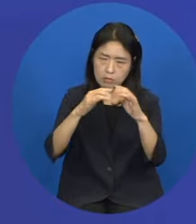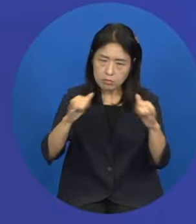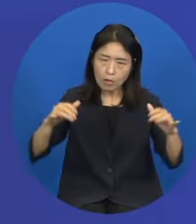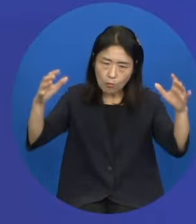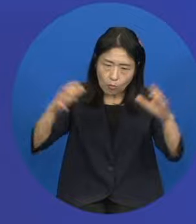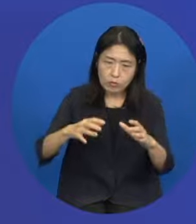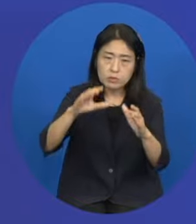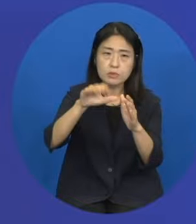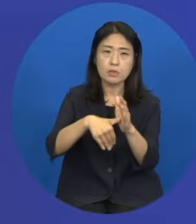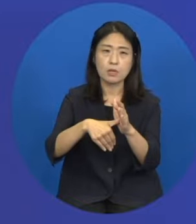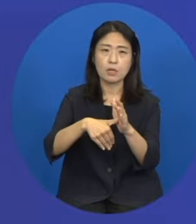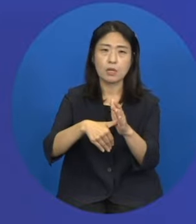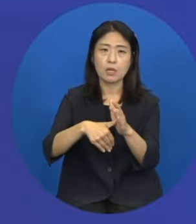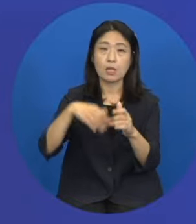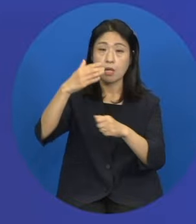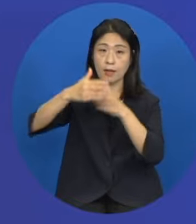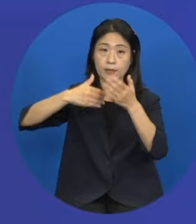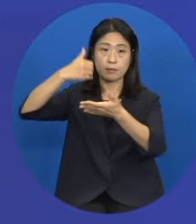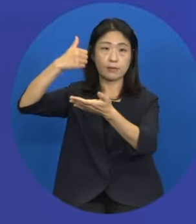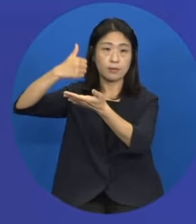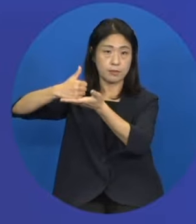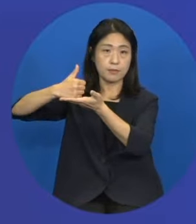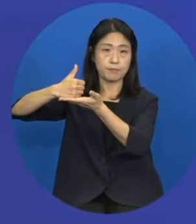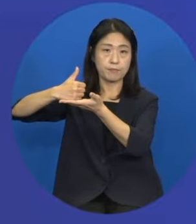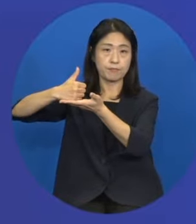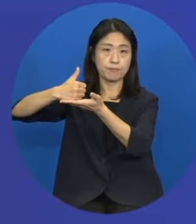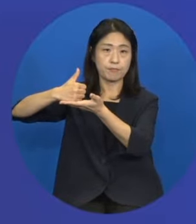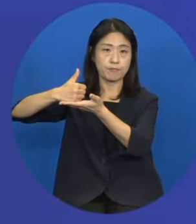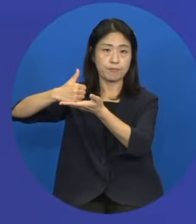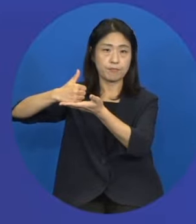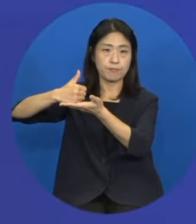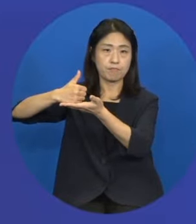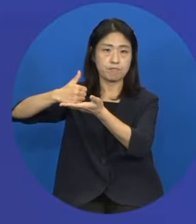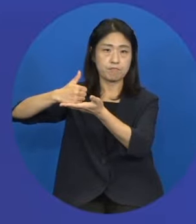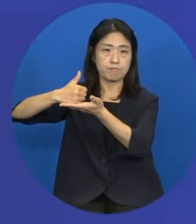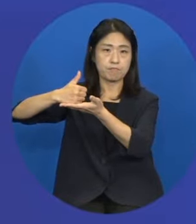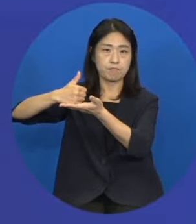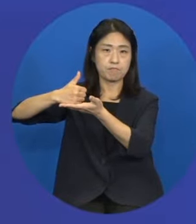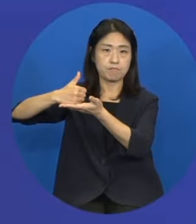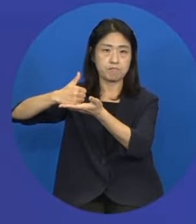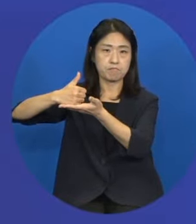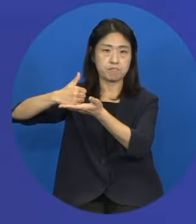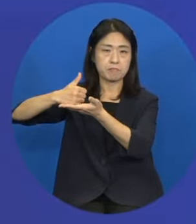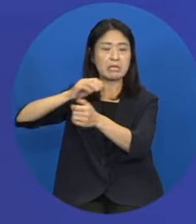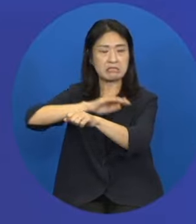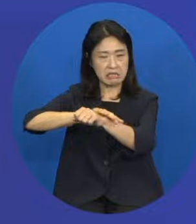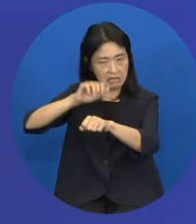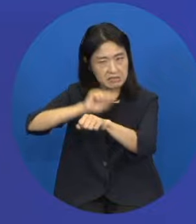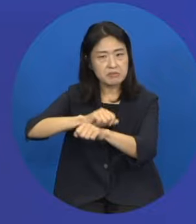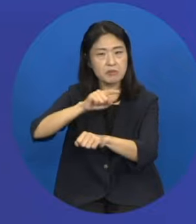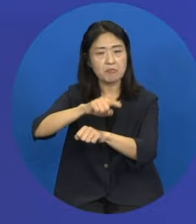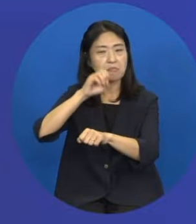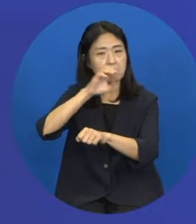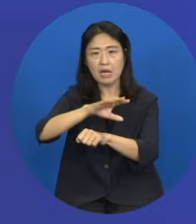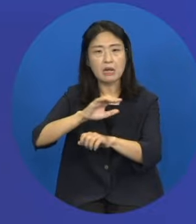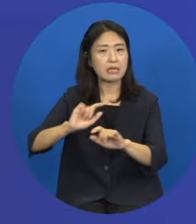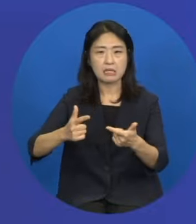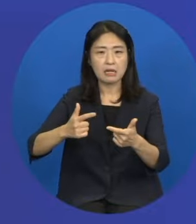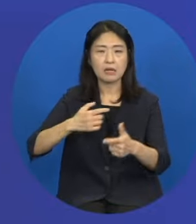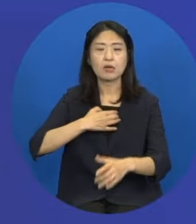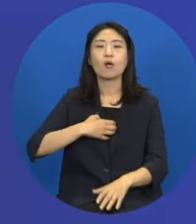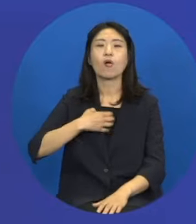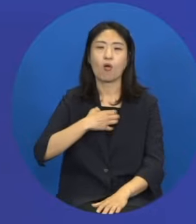때에 하나님이 좋아하신 게 아니고, 여러분 성경 잘 읽어보세요,